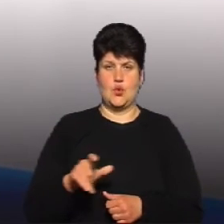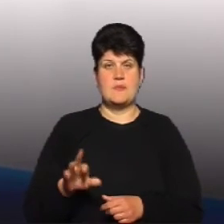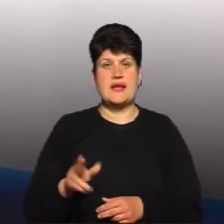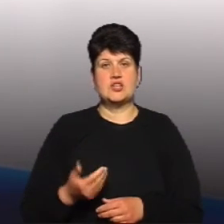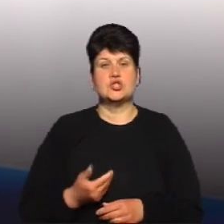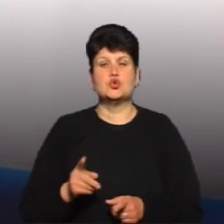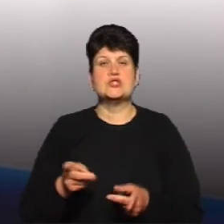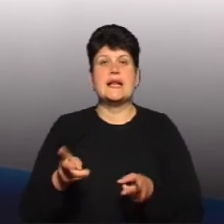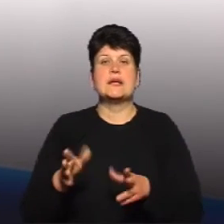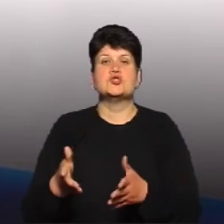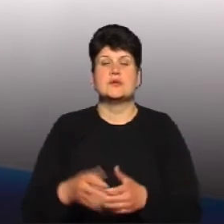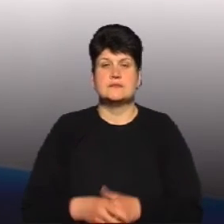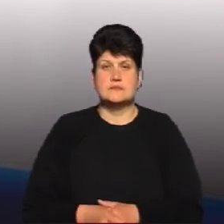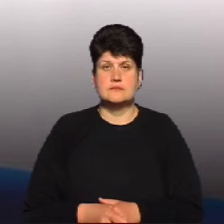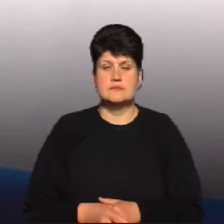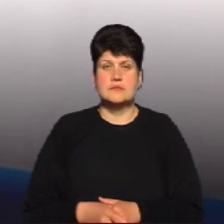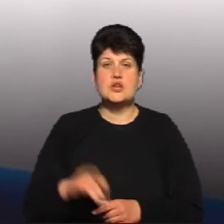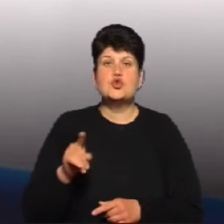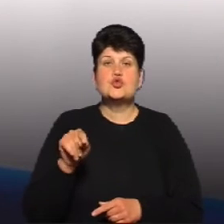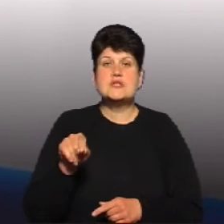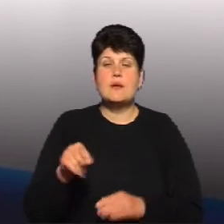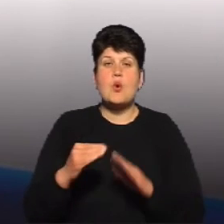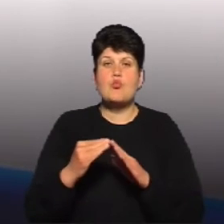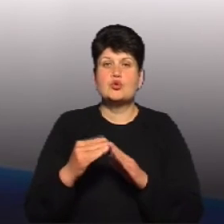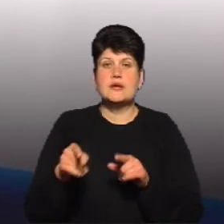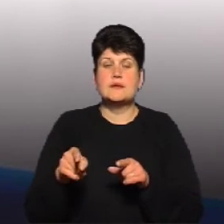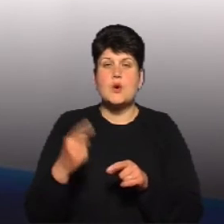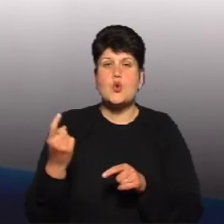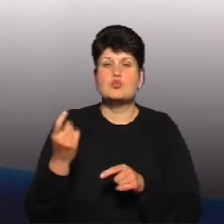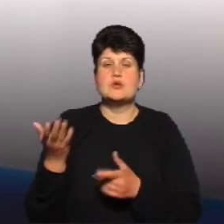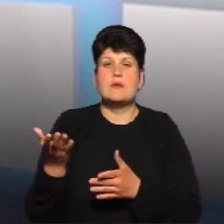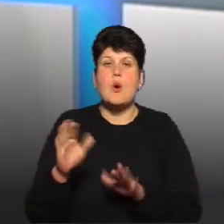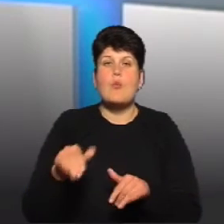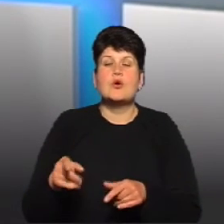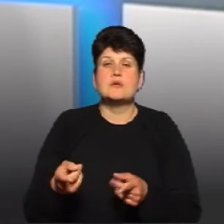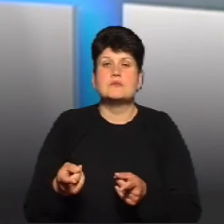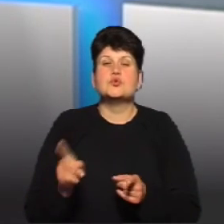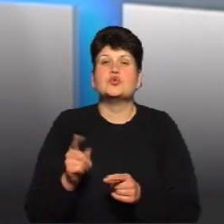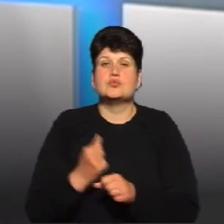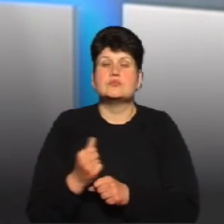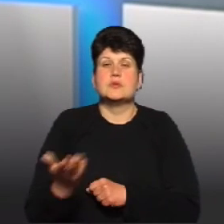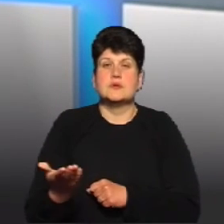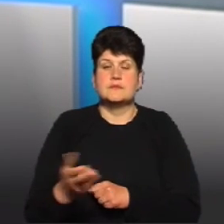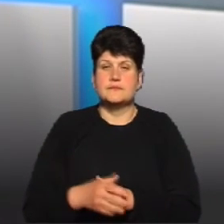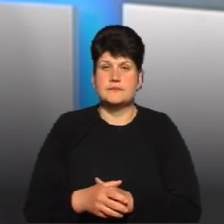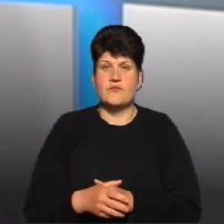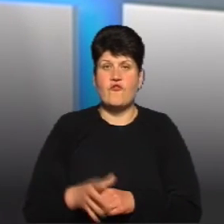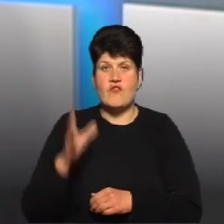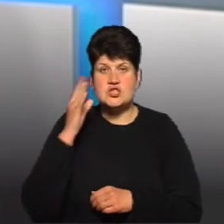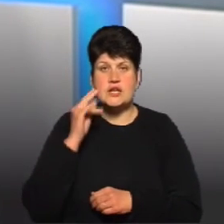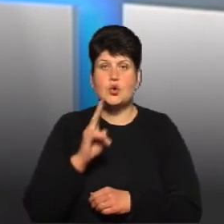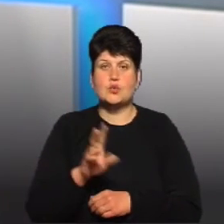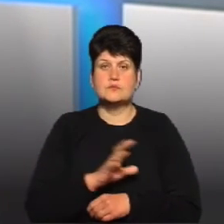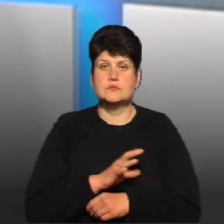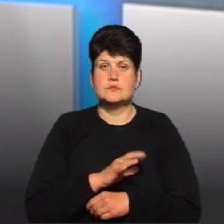взагалі? І що з тими будинками, їхніми господарствами потім було після депортації? Ну, вважати когось заможними людьми,